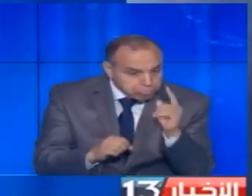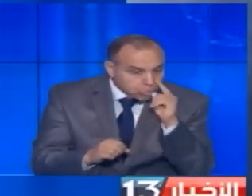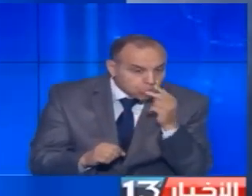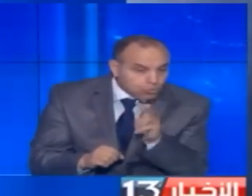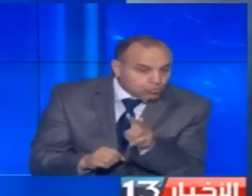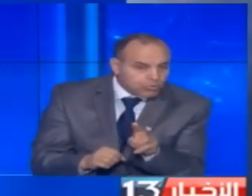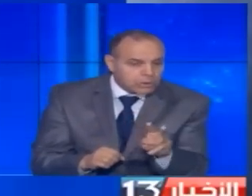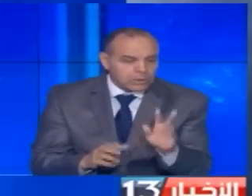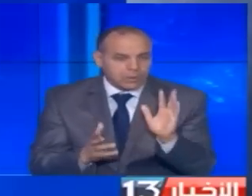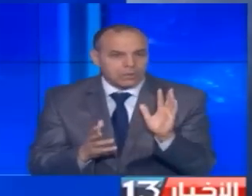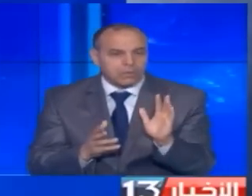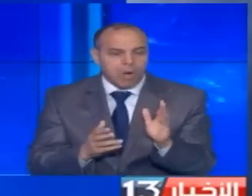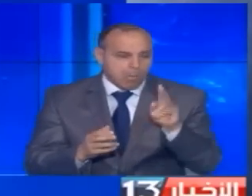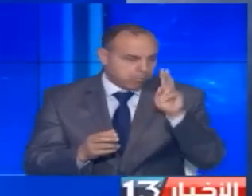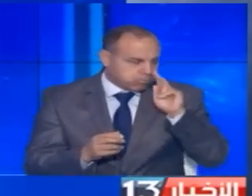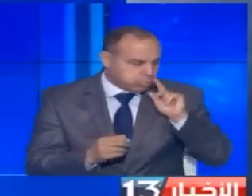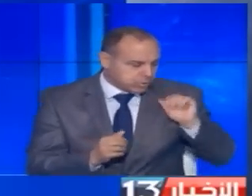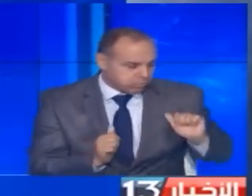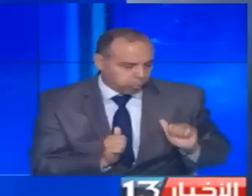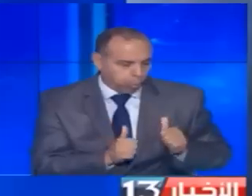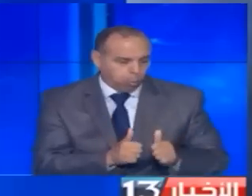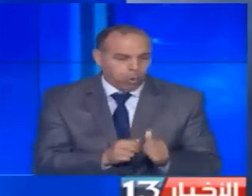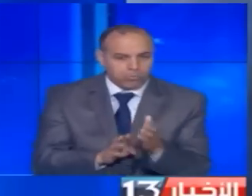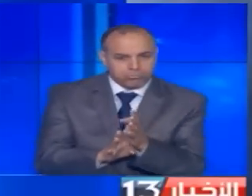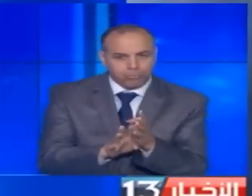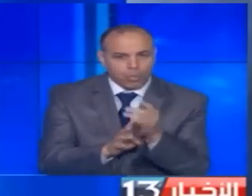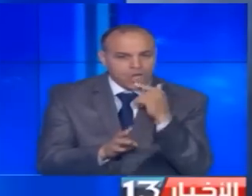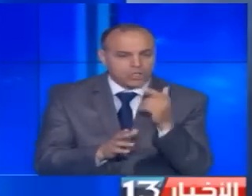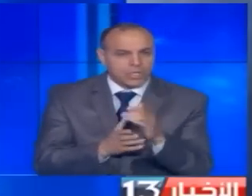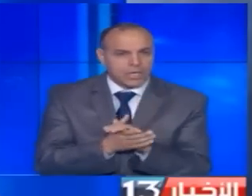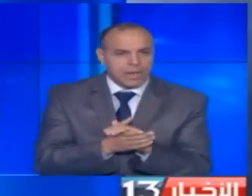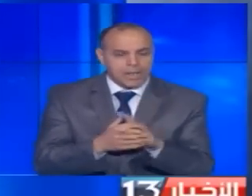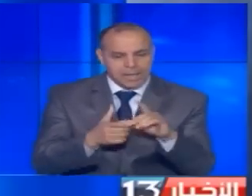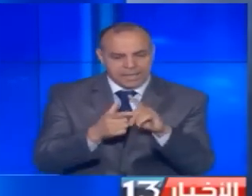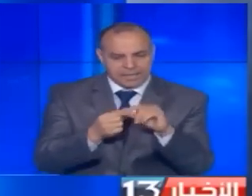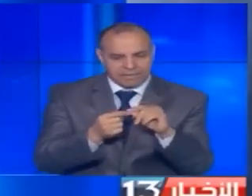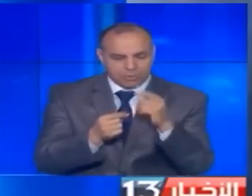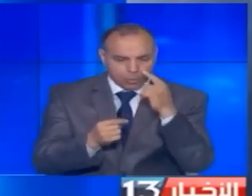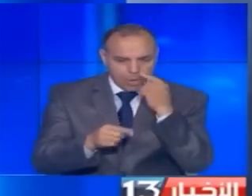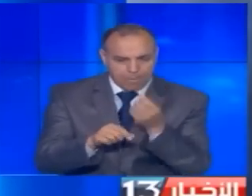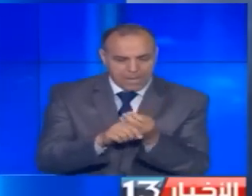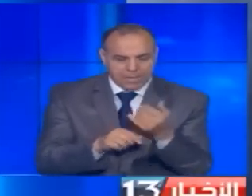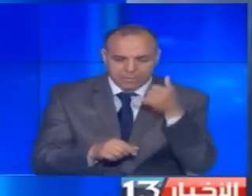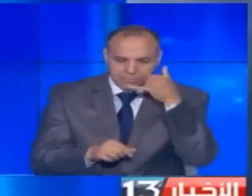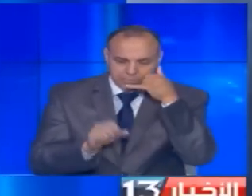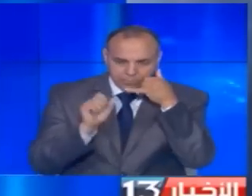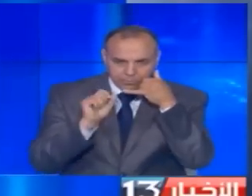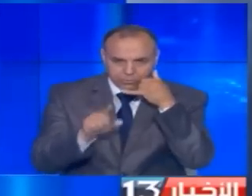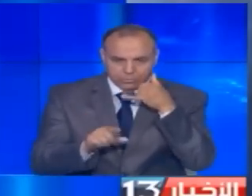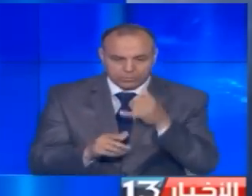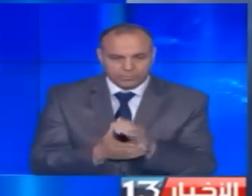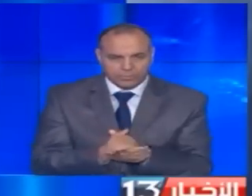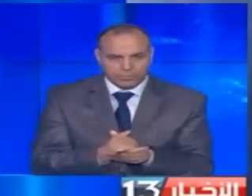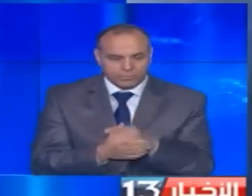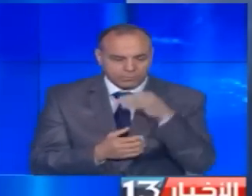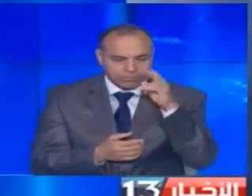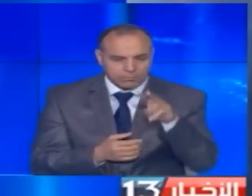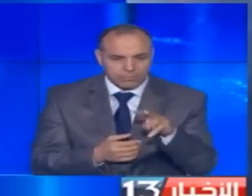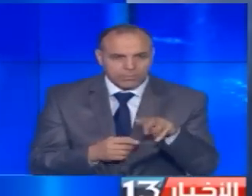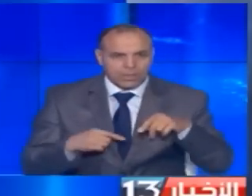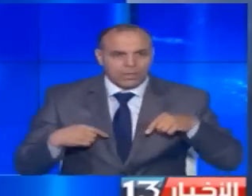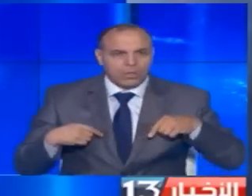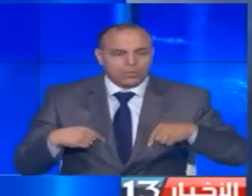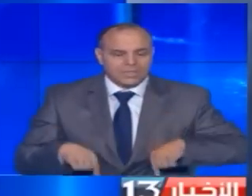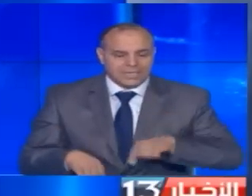المكان وسط تعزيزات أمنية. وللمزيد من المعطيات معنا ياسر مصباح، الناطق الرسمي